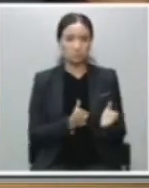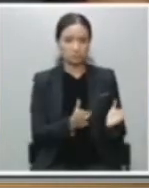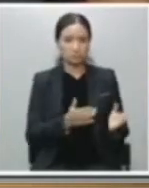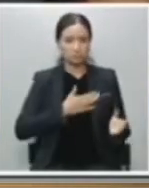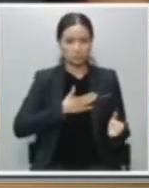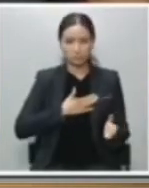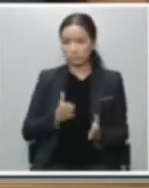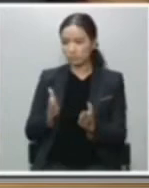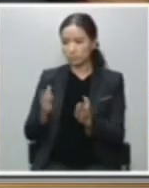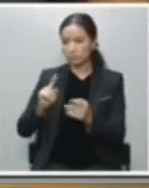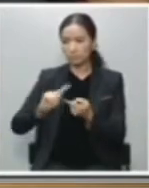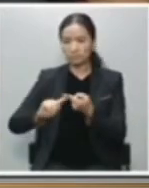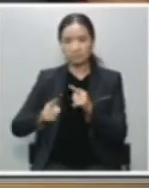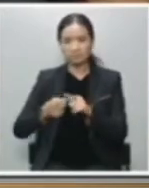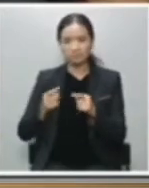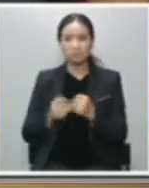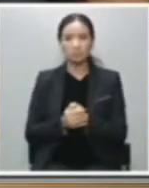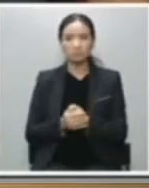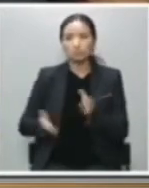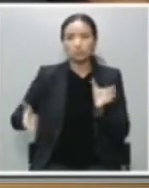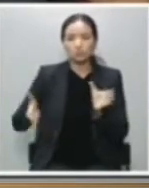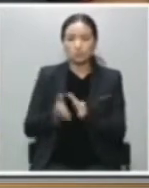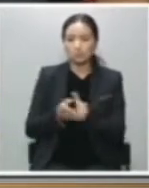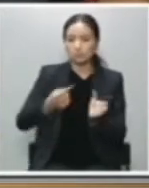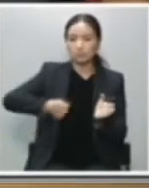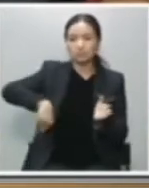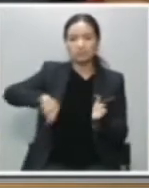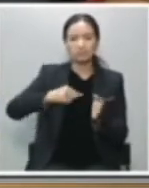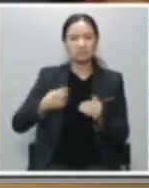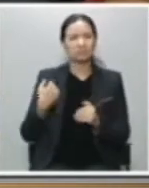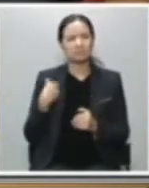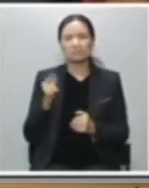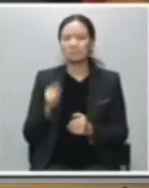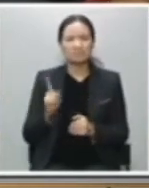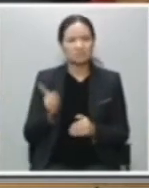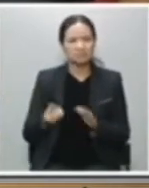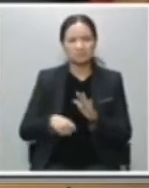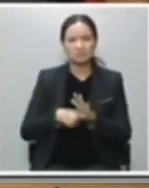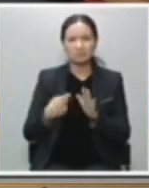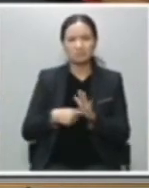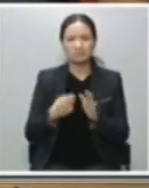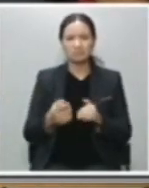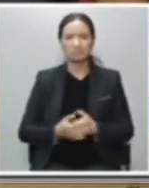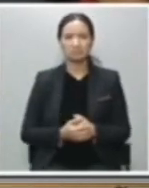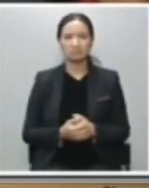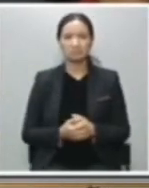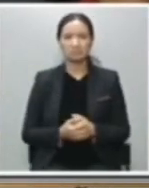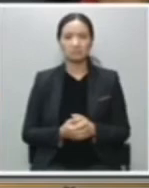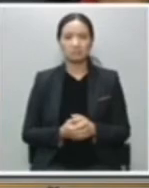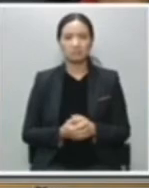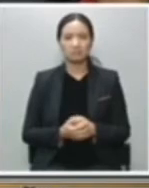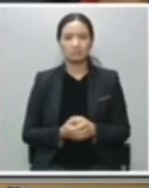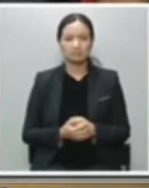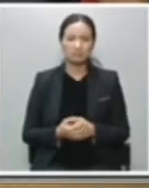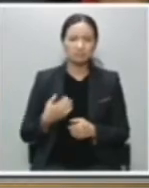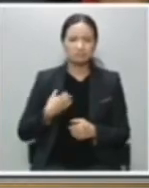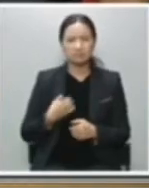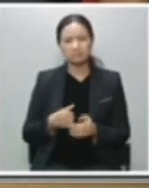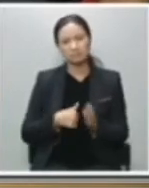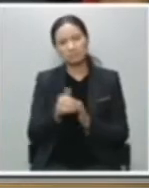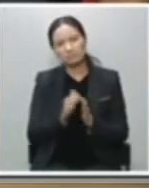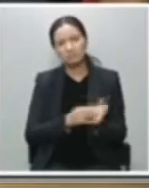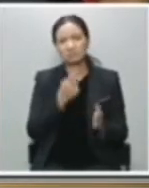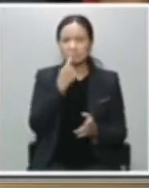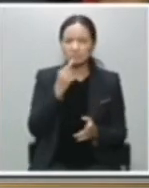ายเพื่อนร่วมห้องผมว่ามันเป็นปลายเหตุเสื้อเหลืองเสื้อแดงเสื้อเขียวเสื้อสีน้